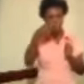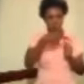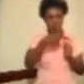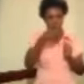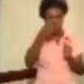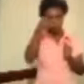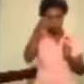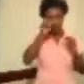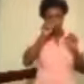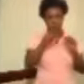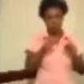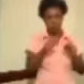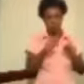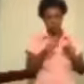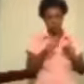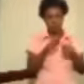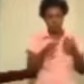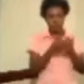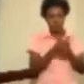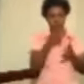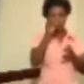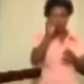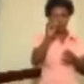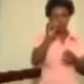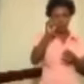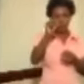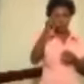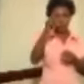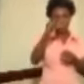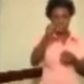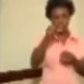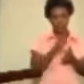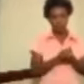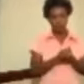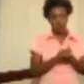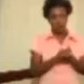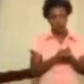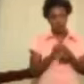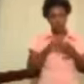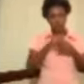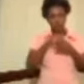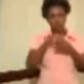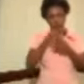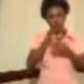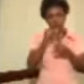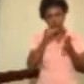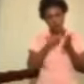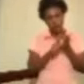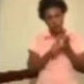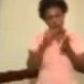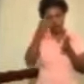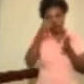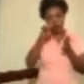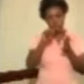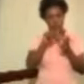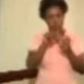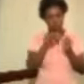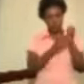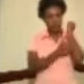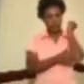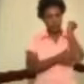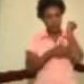la reconstruction puisque qu'on y a yo tout plein yo marginalisé yo fait sortir lettre gain 12 là donc sortir lettre c'est bon. OK marginalisation c'est